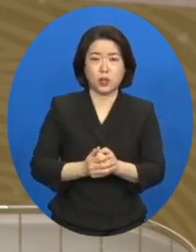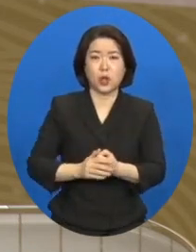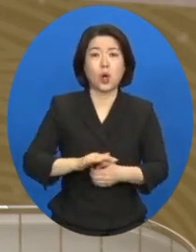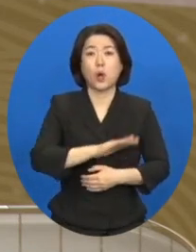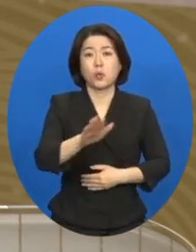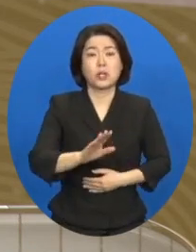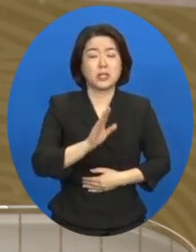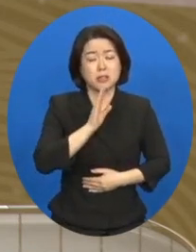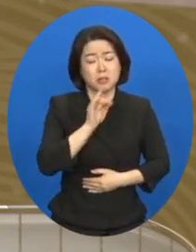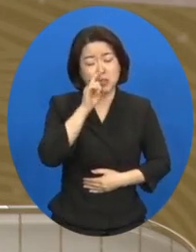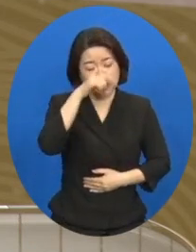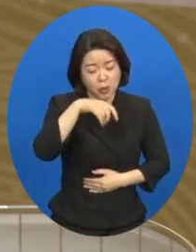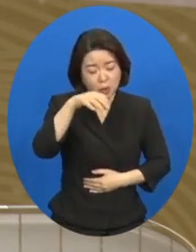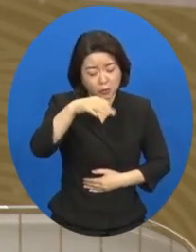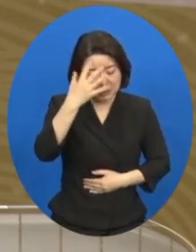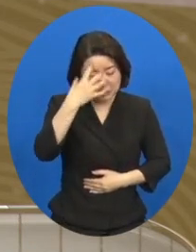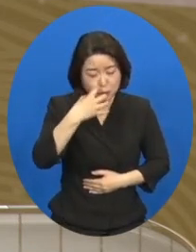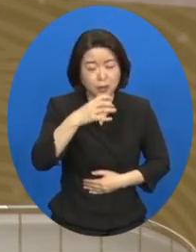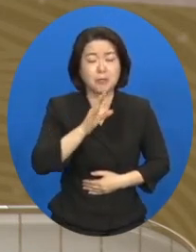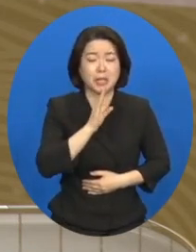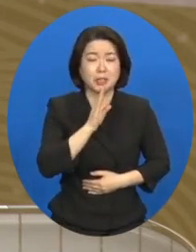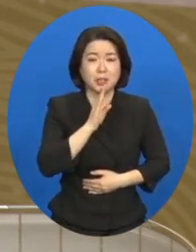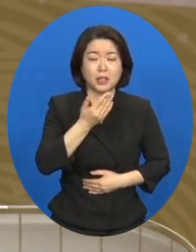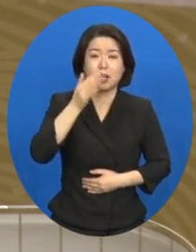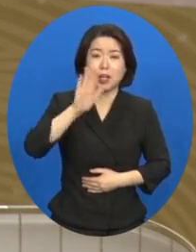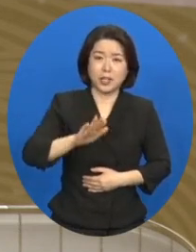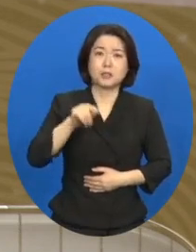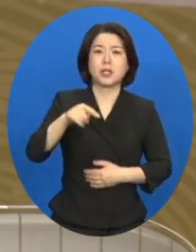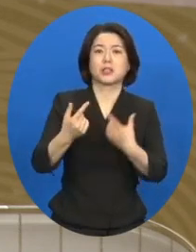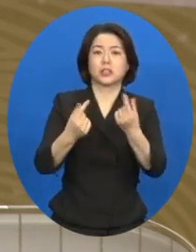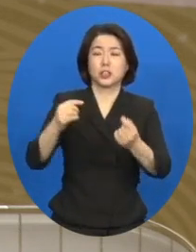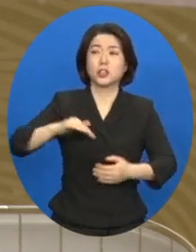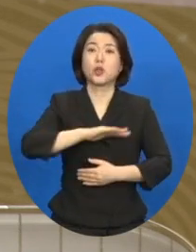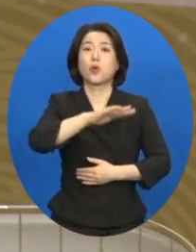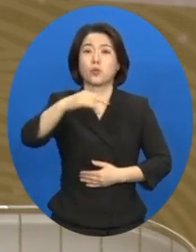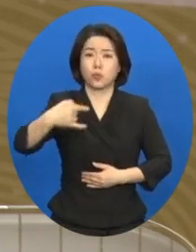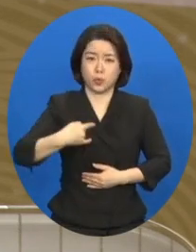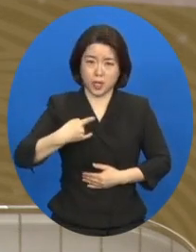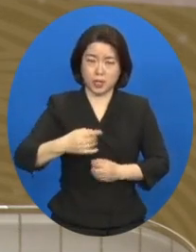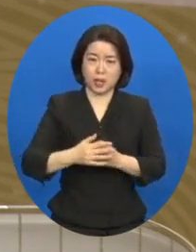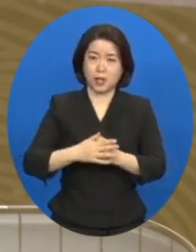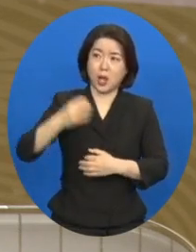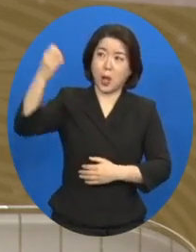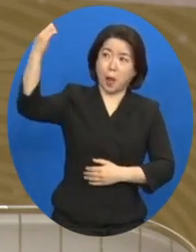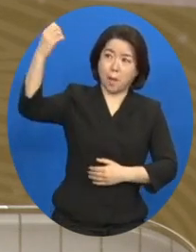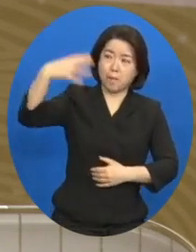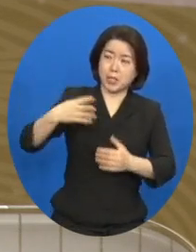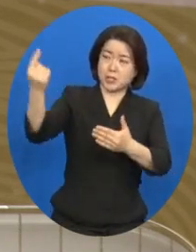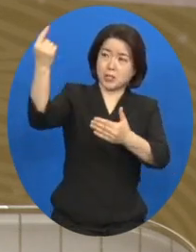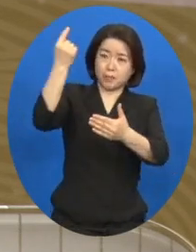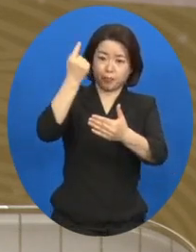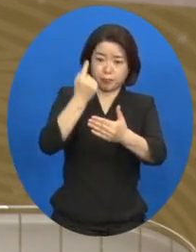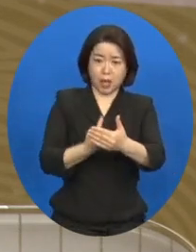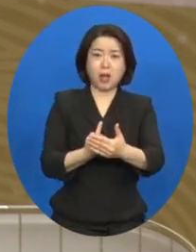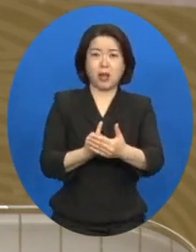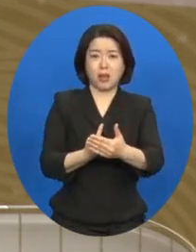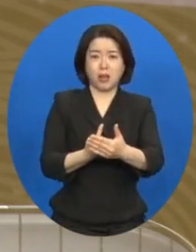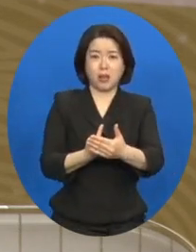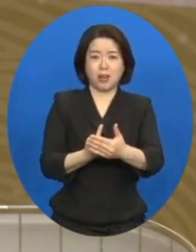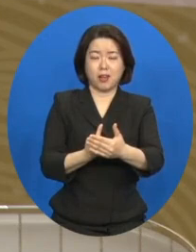더럽고 추한 존재예요. 그러나 그런 우리에게 빛이 임하신 거예요.